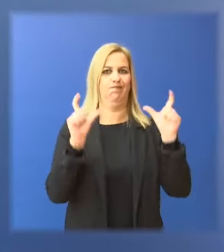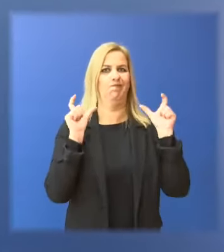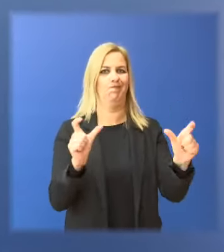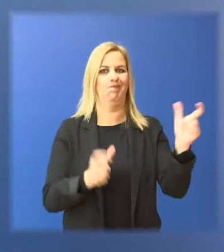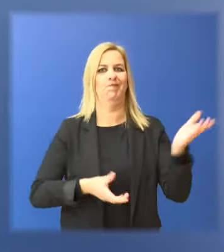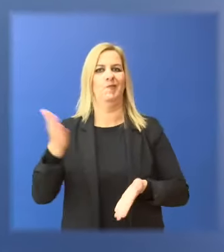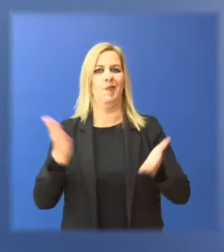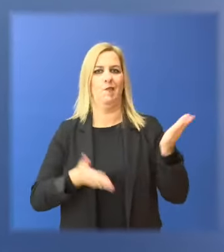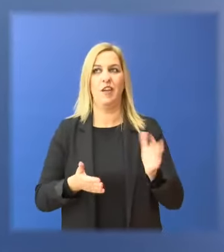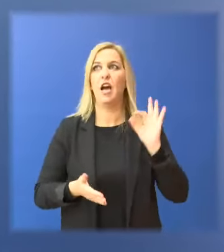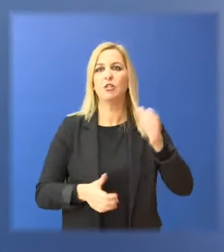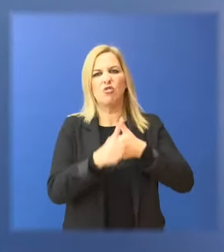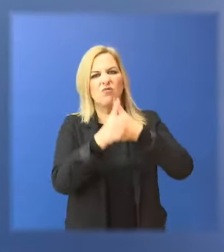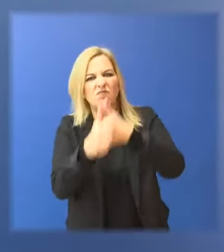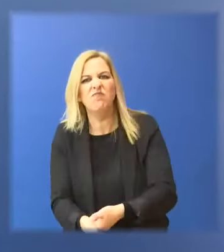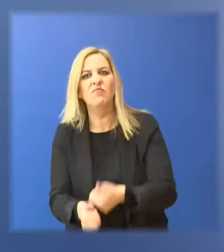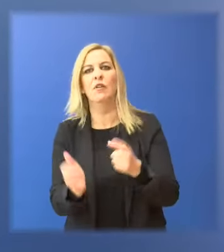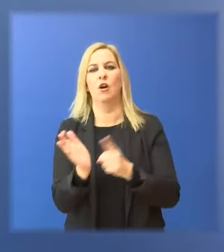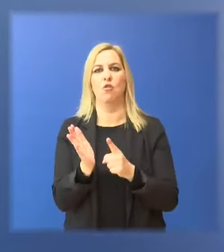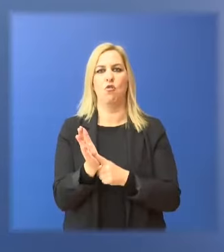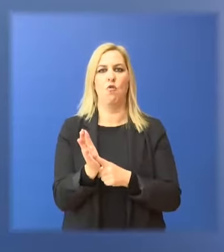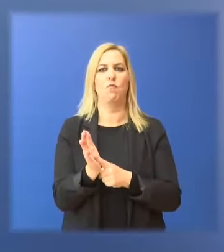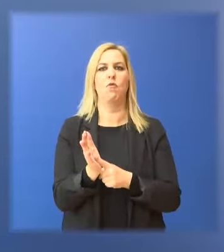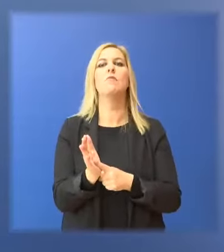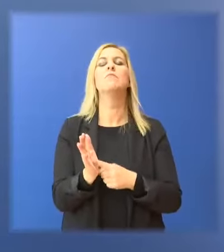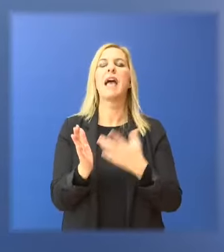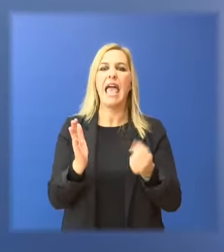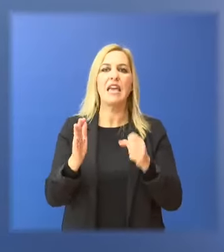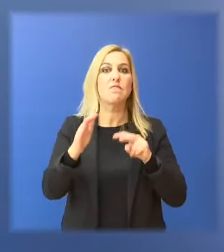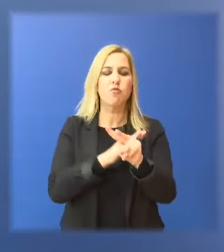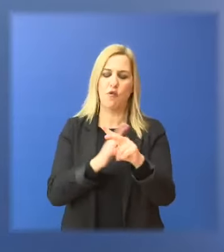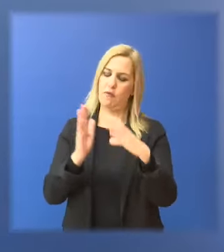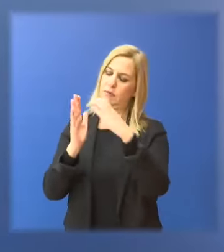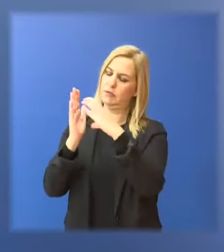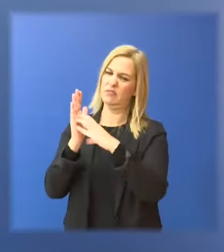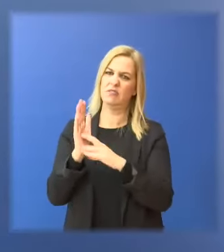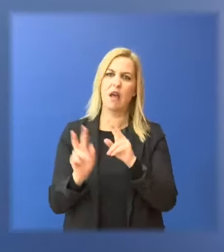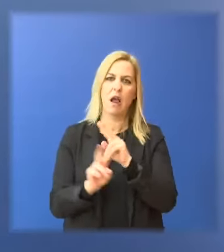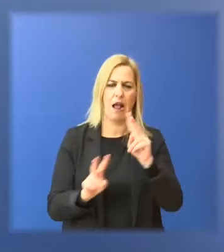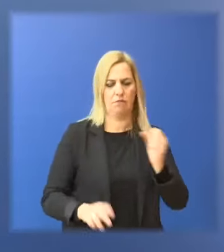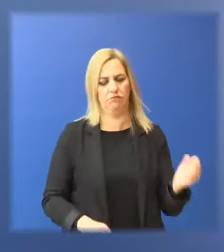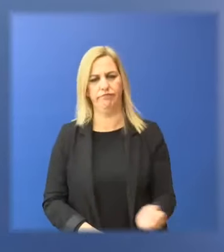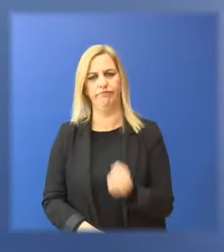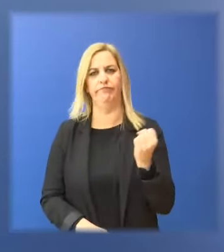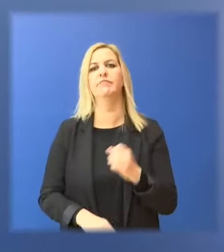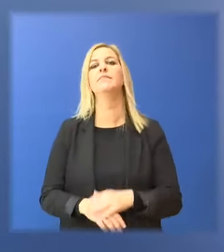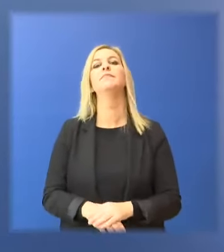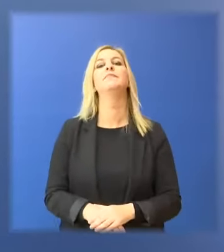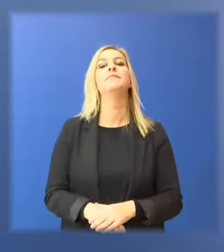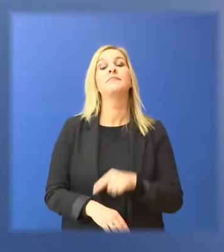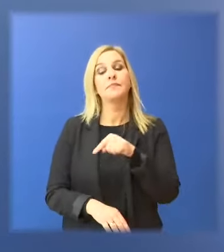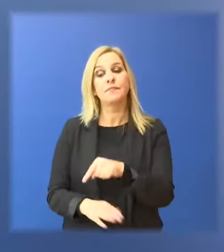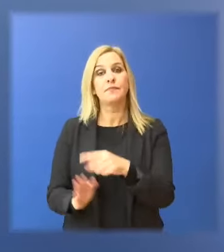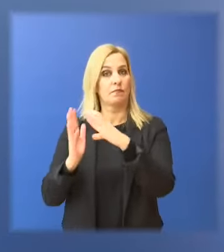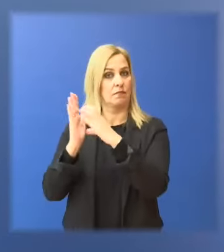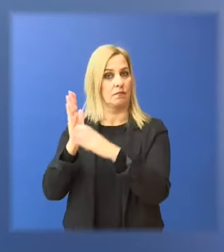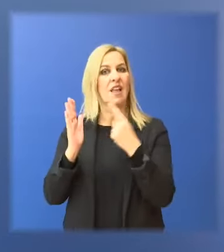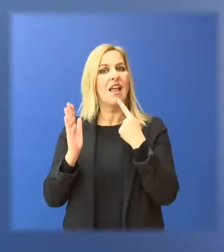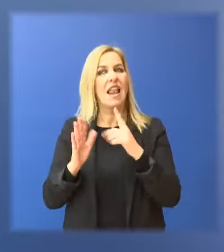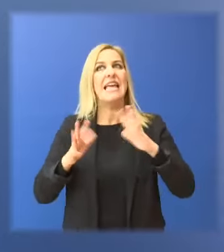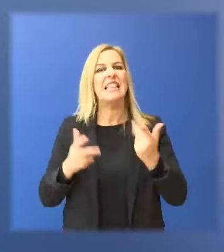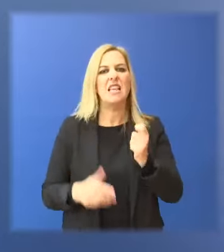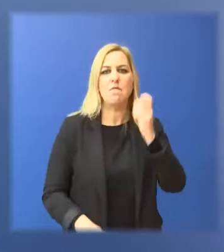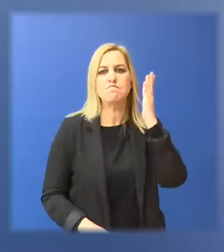απαρέγκλητη εφαρμογή του με ρητές και συγκεκριμένες προβλέψεις. Στην νομοθετική παρέμβαση περιγράφονται με σαφήνεια διαδικασίες, κυρώσεις και